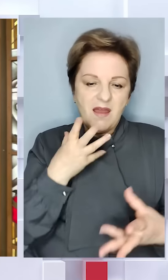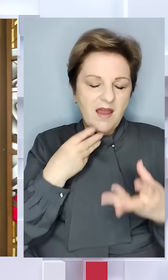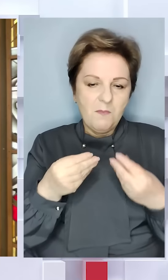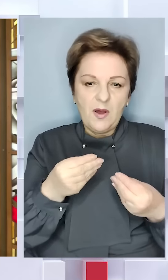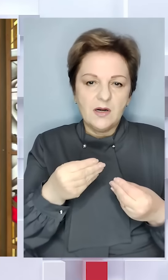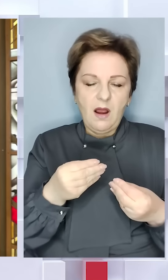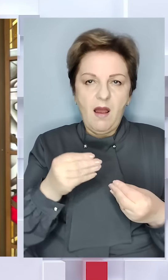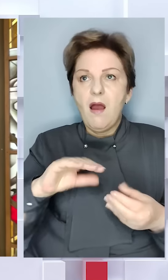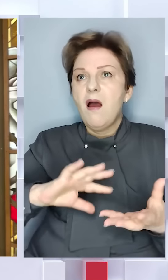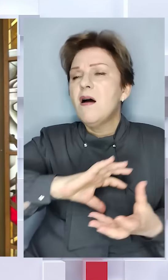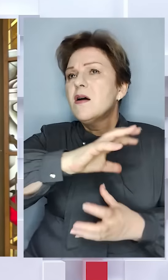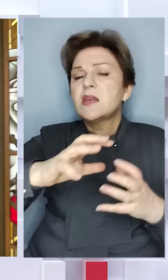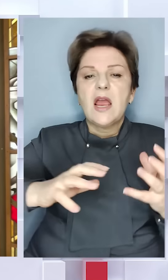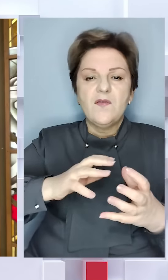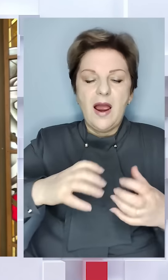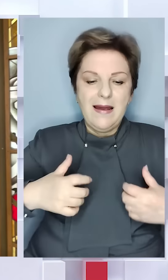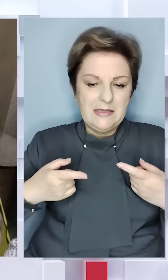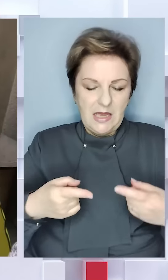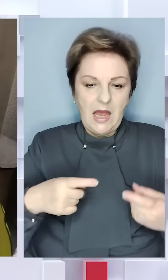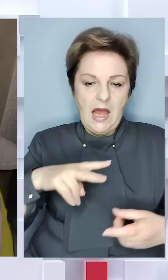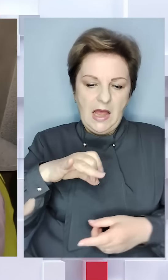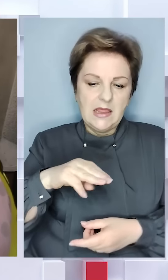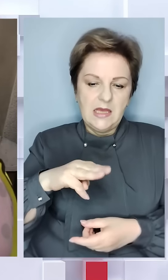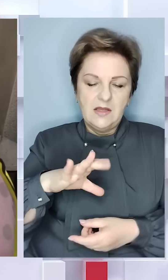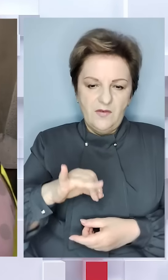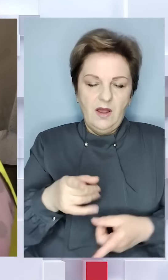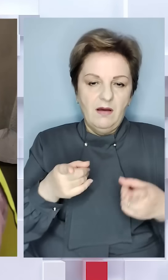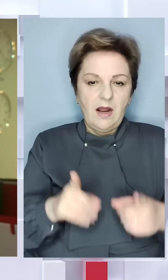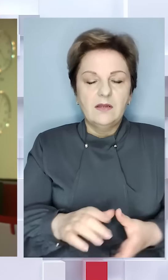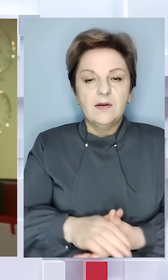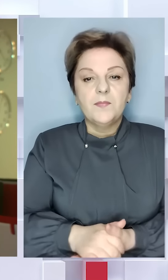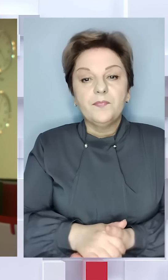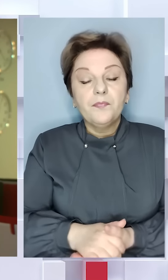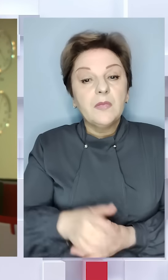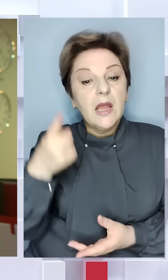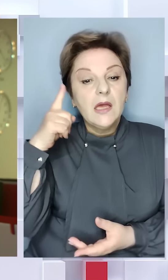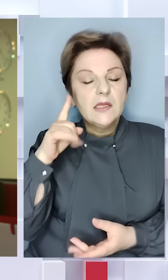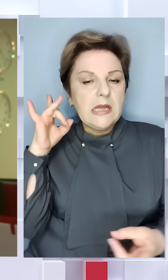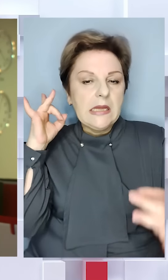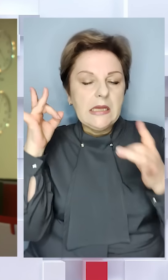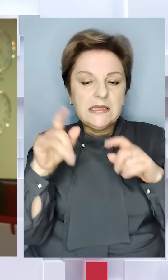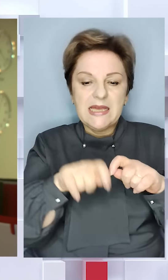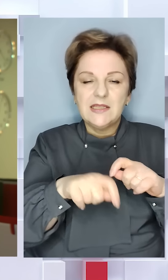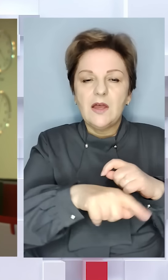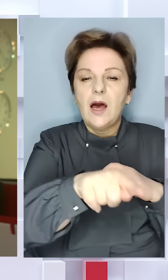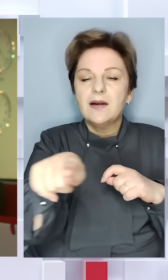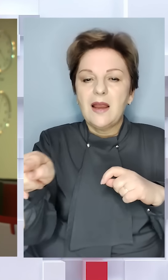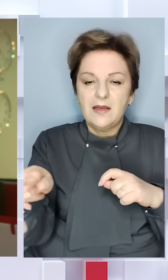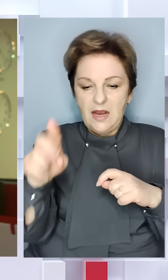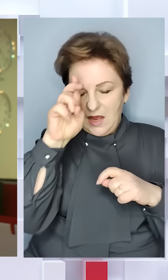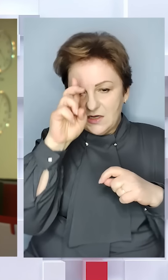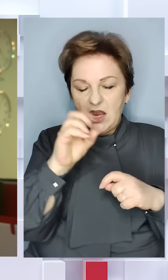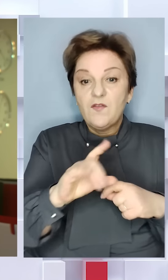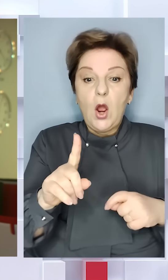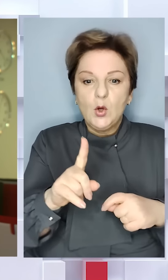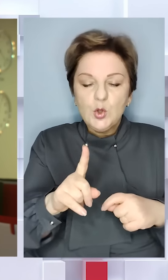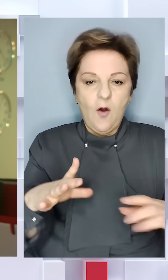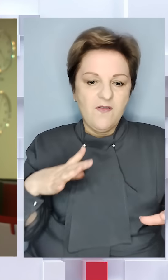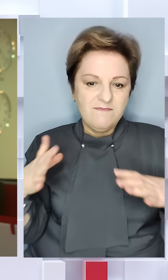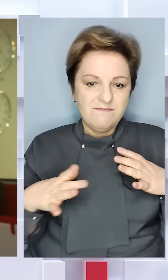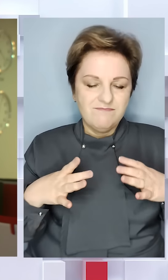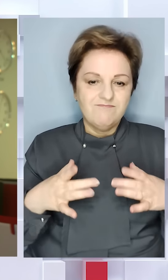підробка. Геополітична загроза для Литви теж реальна. Я знаю, що сирену тестують у різних країнах Європи, але щоб